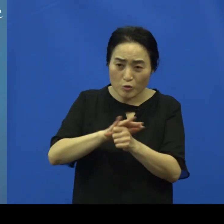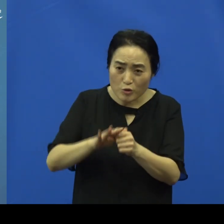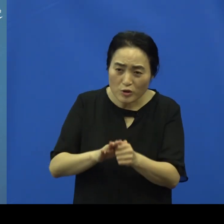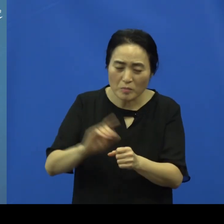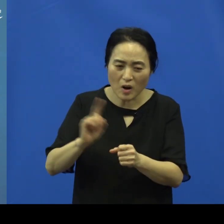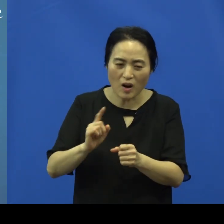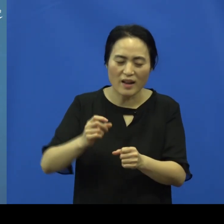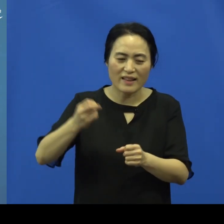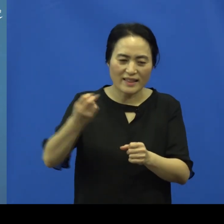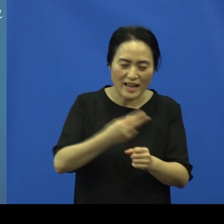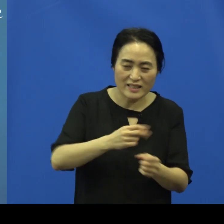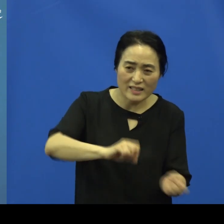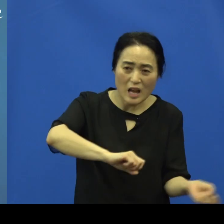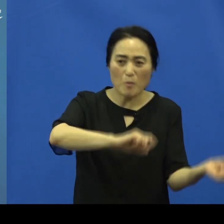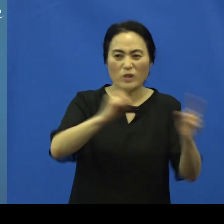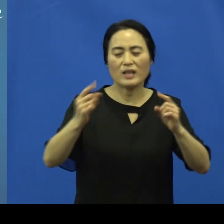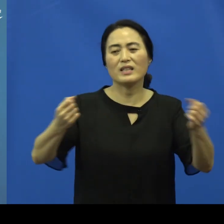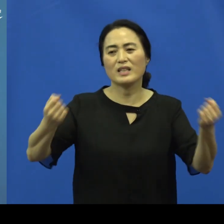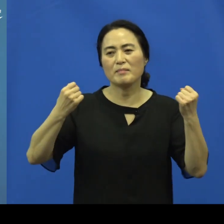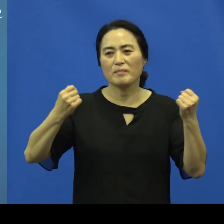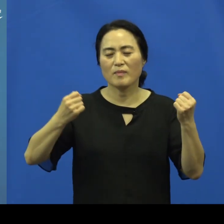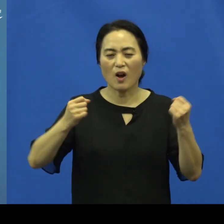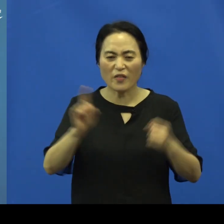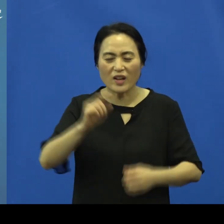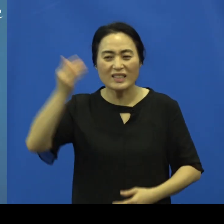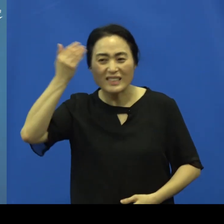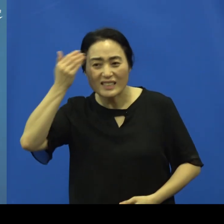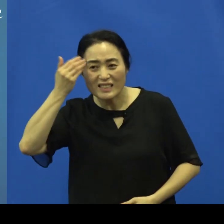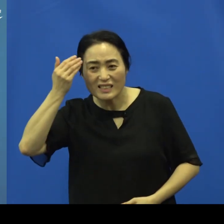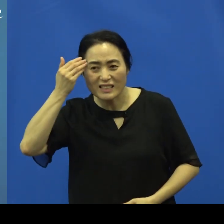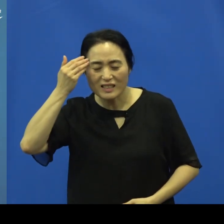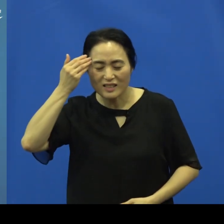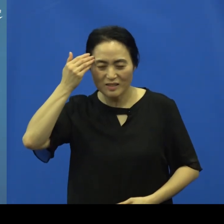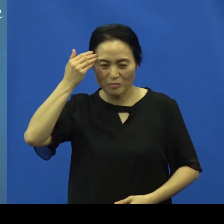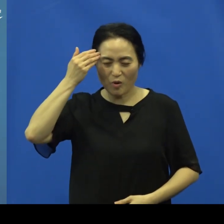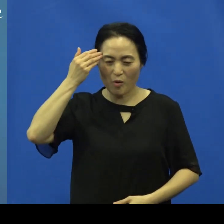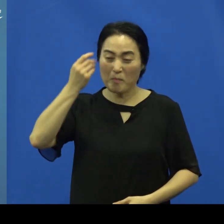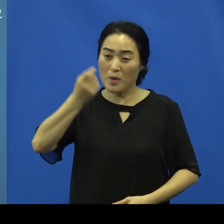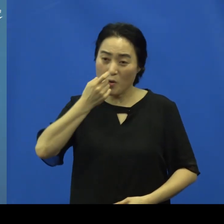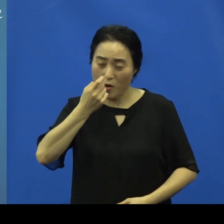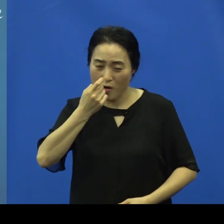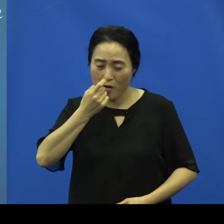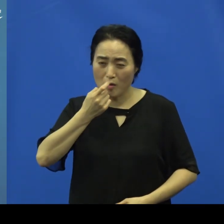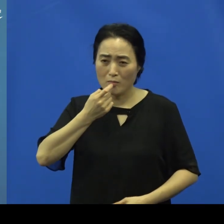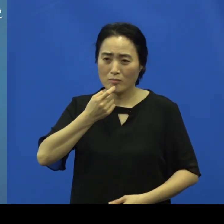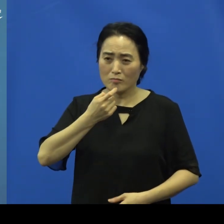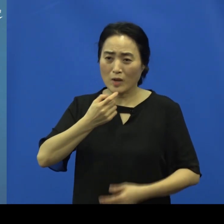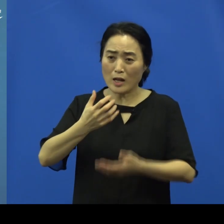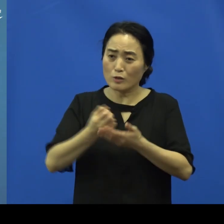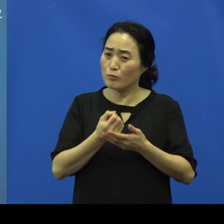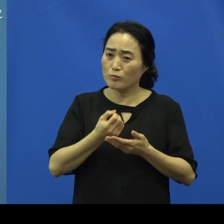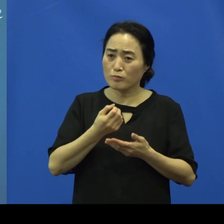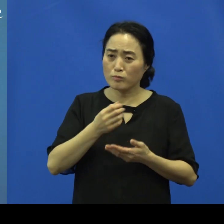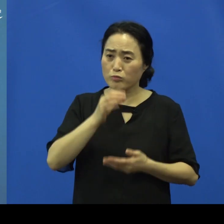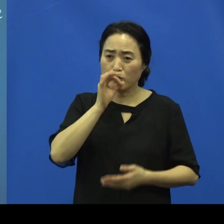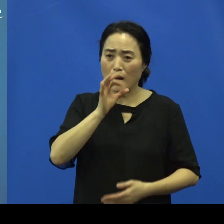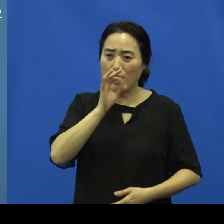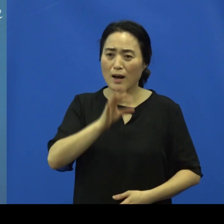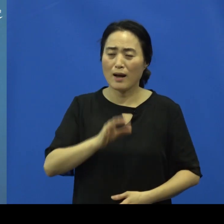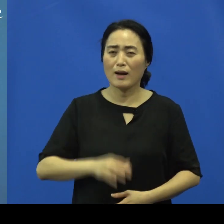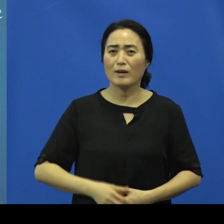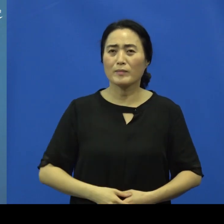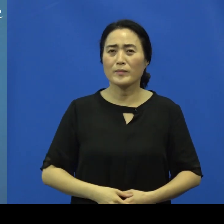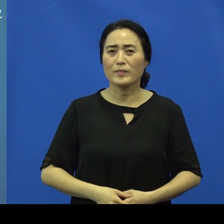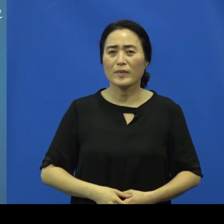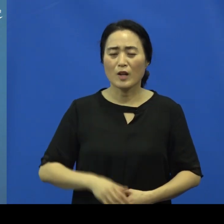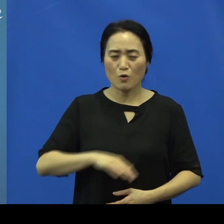힘입니다. 어떤 이론이나 지식이나 방법이나 교리 교육이 아니에요. 우리가 그리스도 앞에 나오게 만든 힘이 여기에